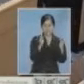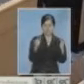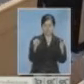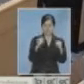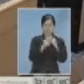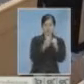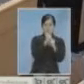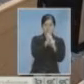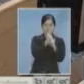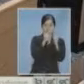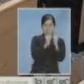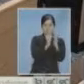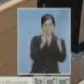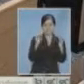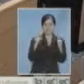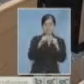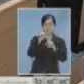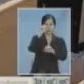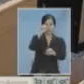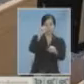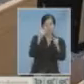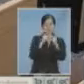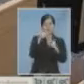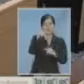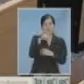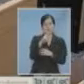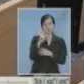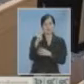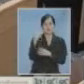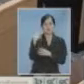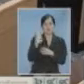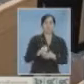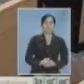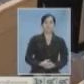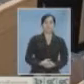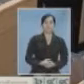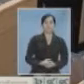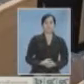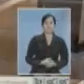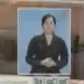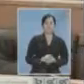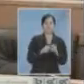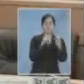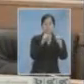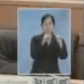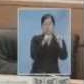1ปีนับตั้งแต่วันประกาศในราชกิจจานุเบกษาเป็นต้นไปนะครับมาตรานี้